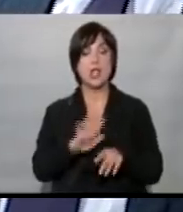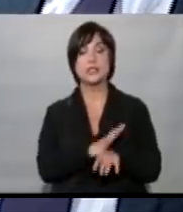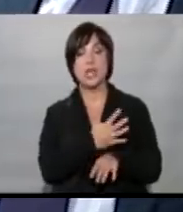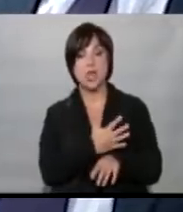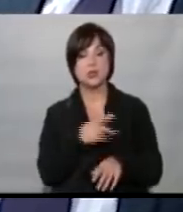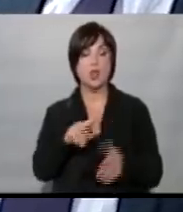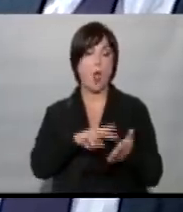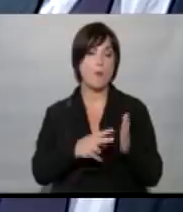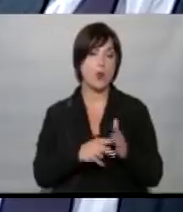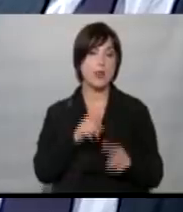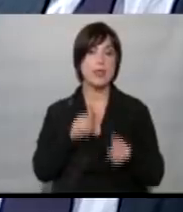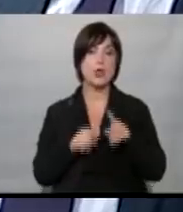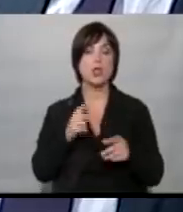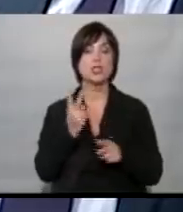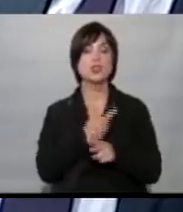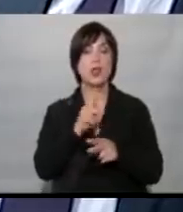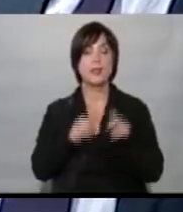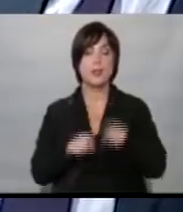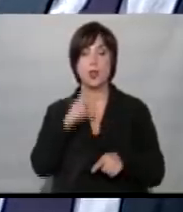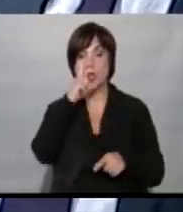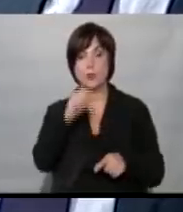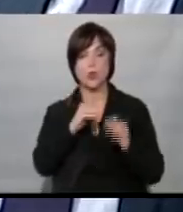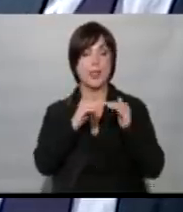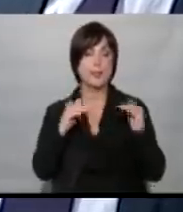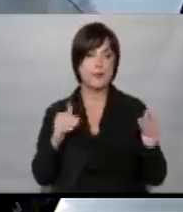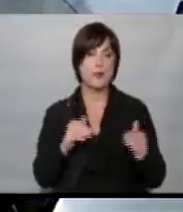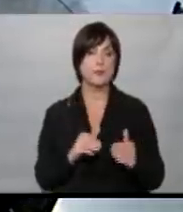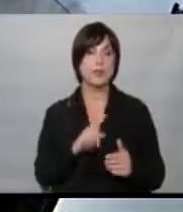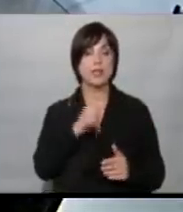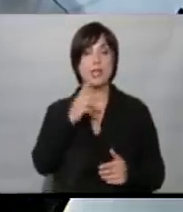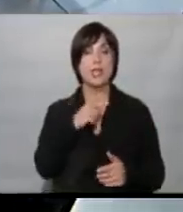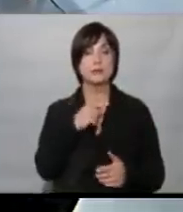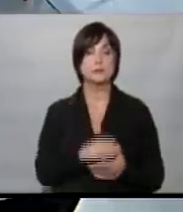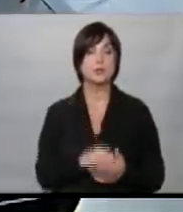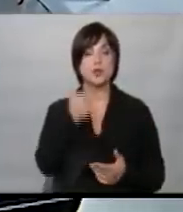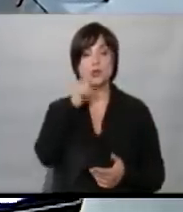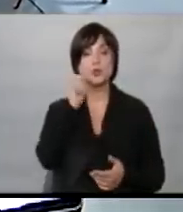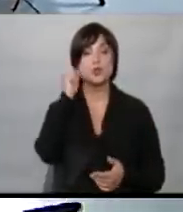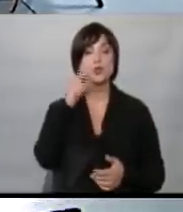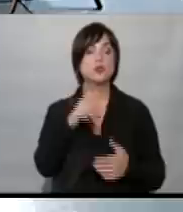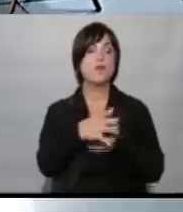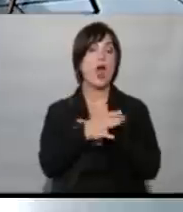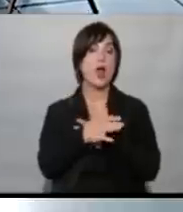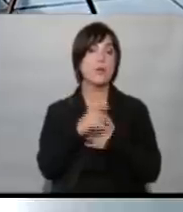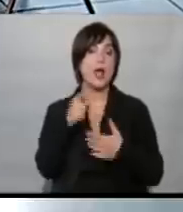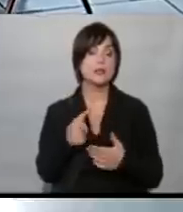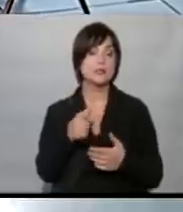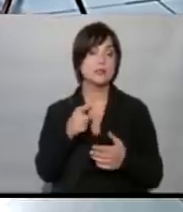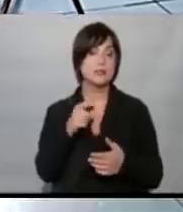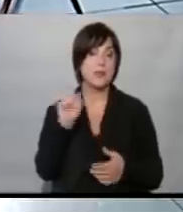од политики, некои на државно, некои на локално ниво, предпоставувам. Да не забереме, што се случи во албанскиот кампус, Билјали?